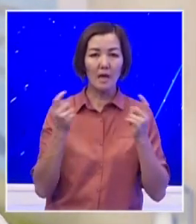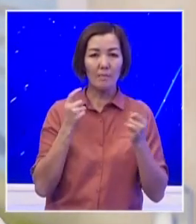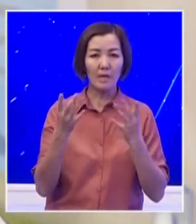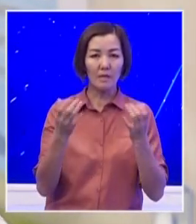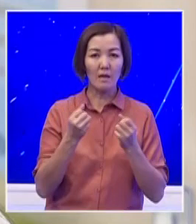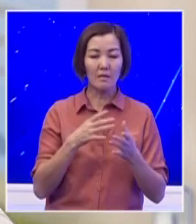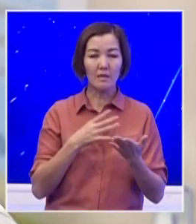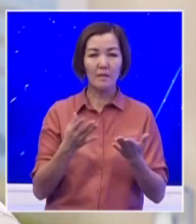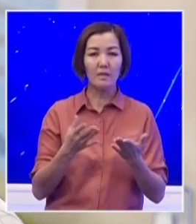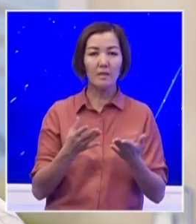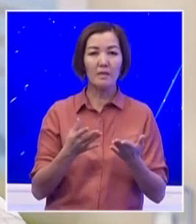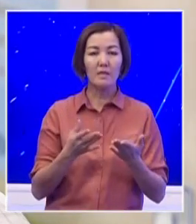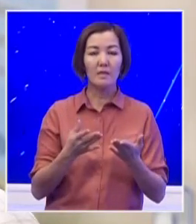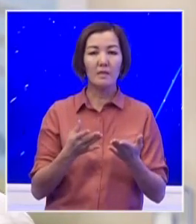және